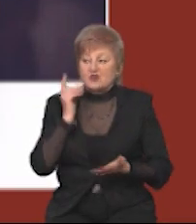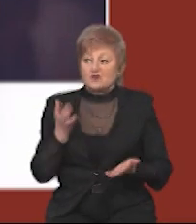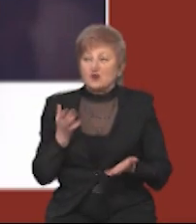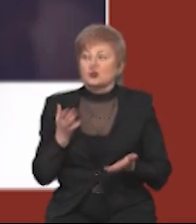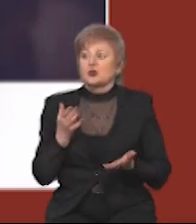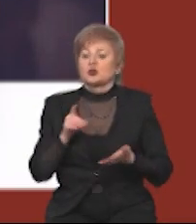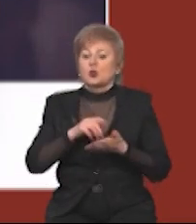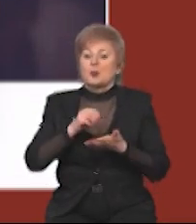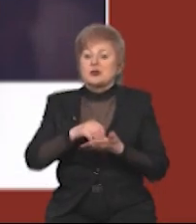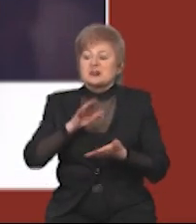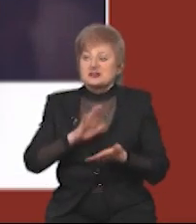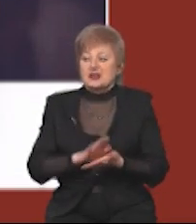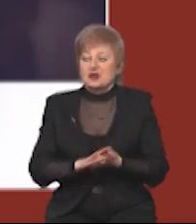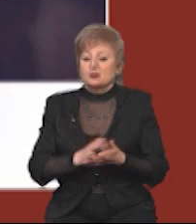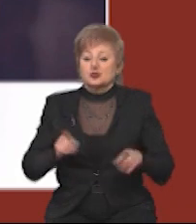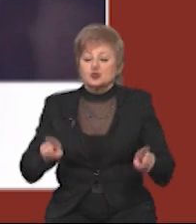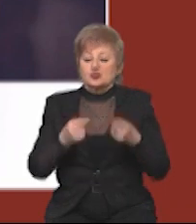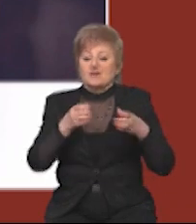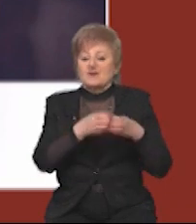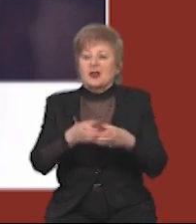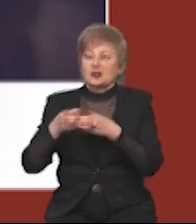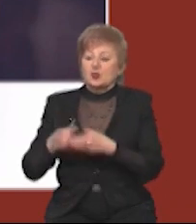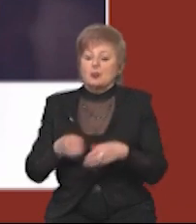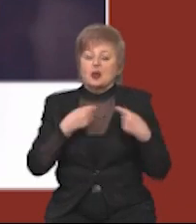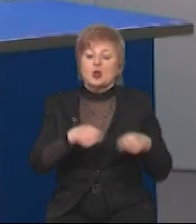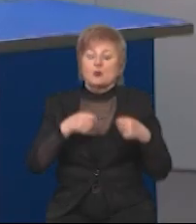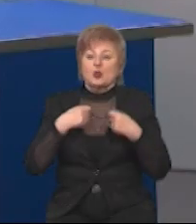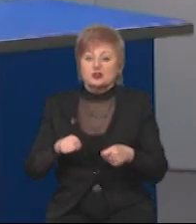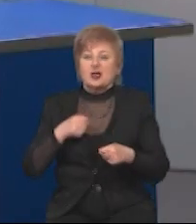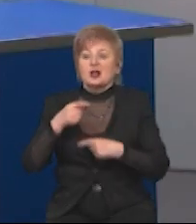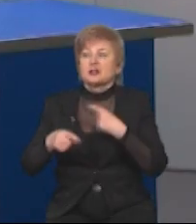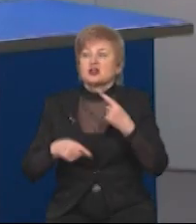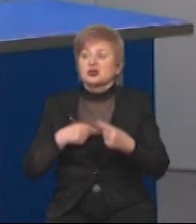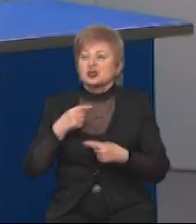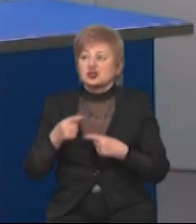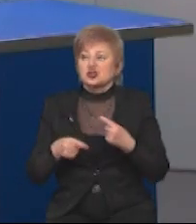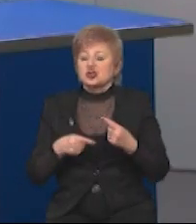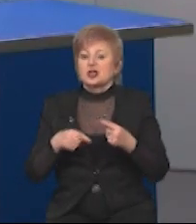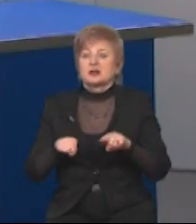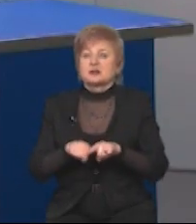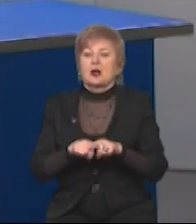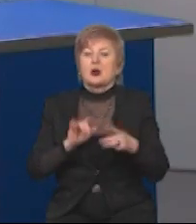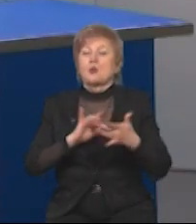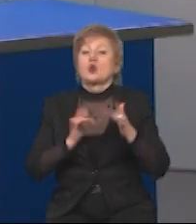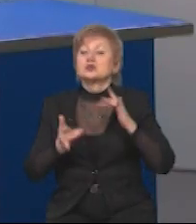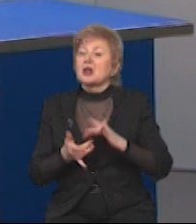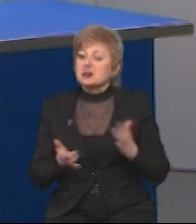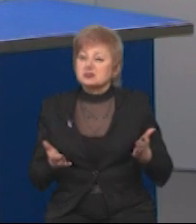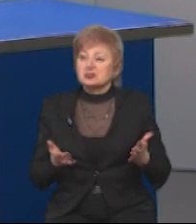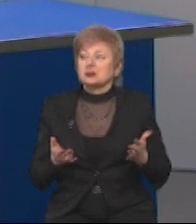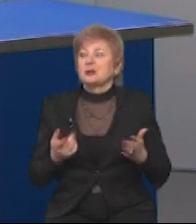потрібно реєструватися. Це закриті групи і продавати свою, реалізовувати продукцію через такі онлайн-платформи. І